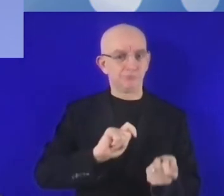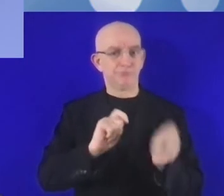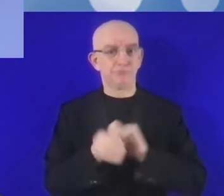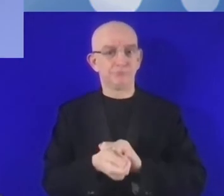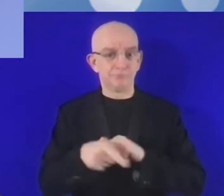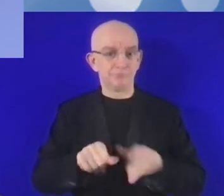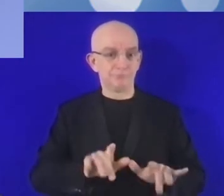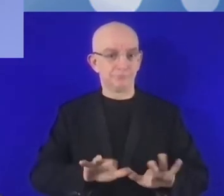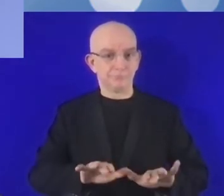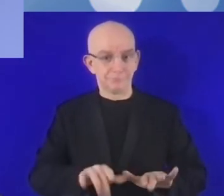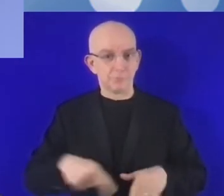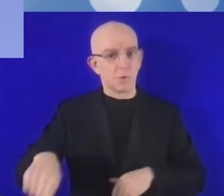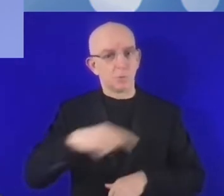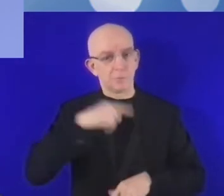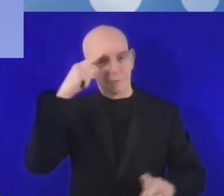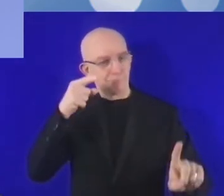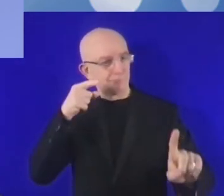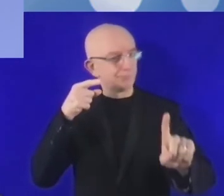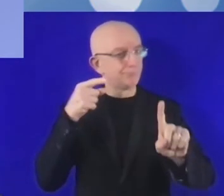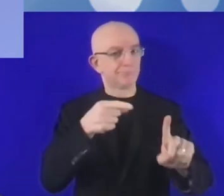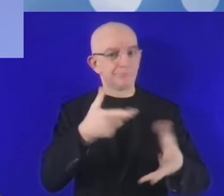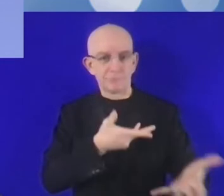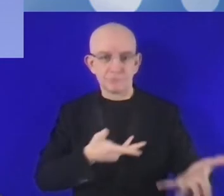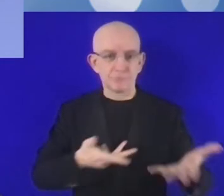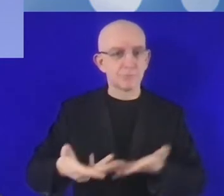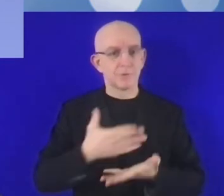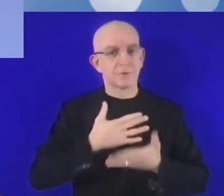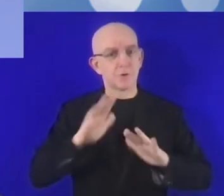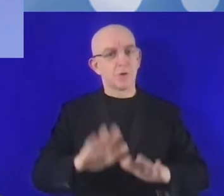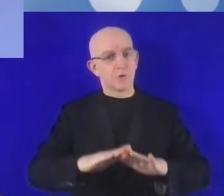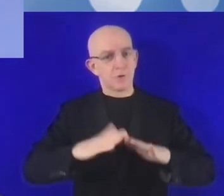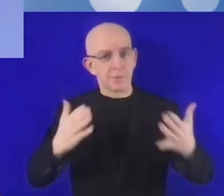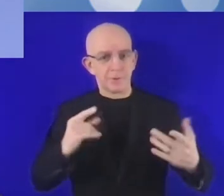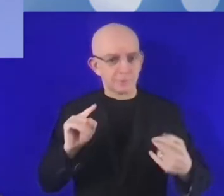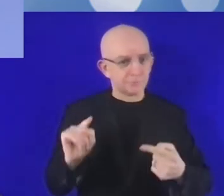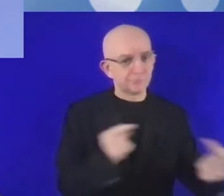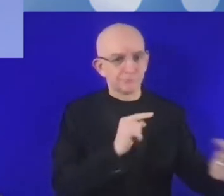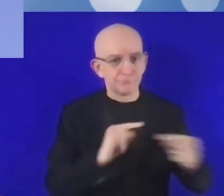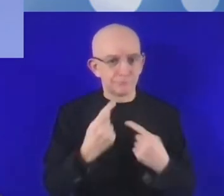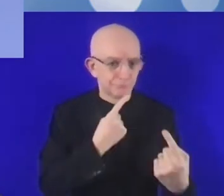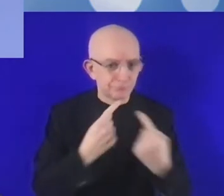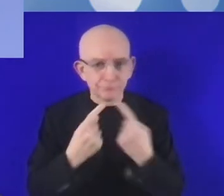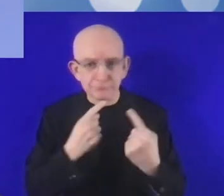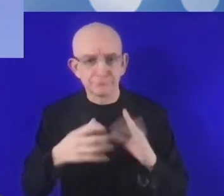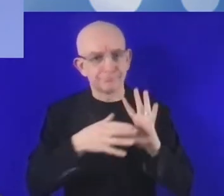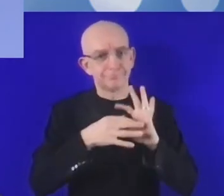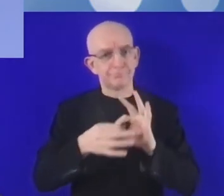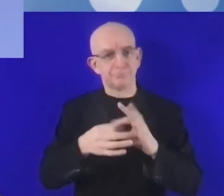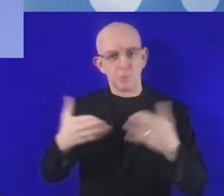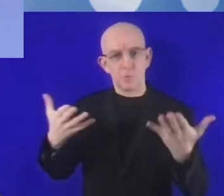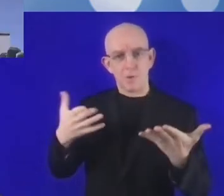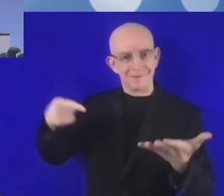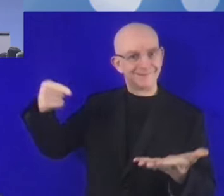que ce sommet sera une plateforme d'échange, d'opinions, d'idées concernant